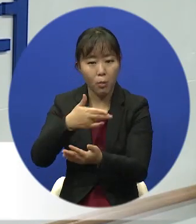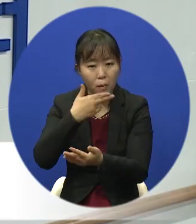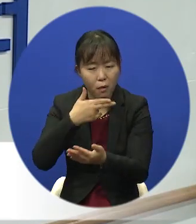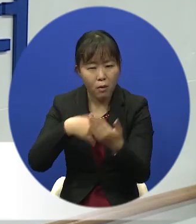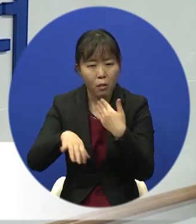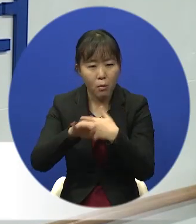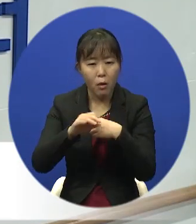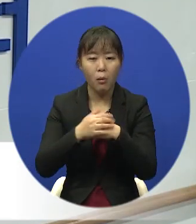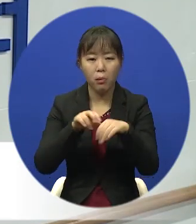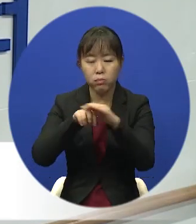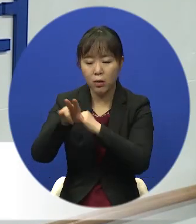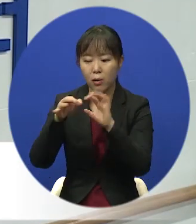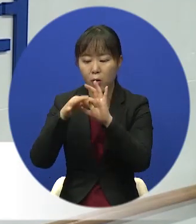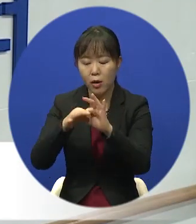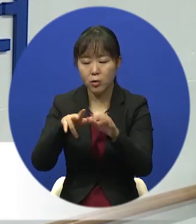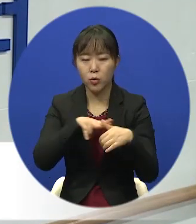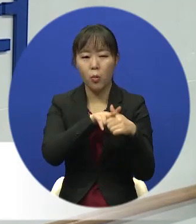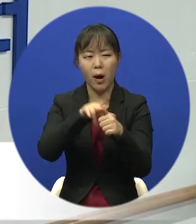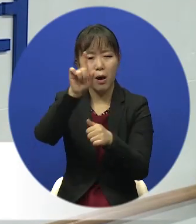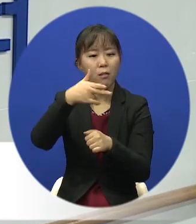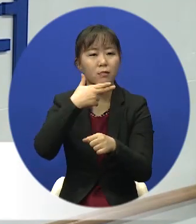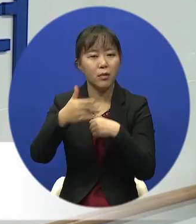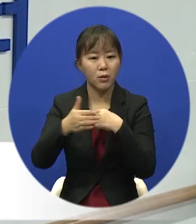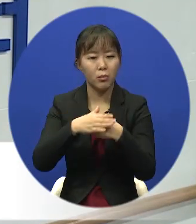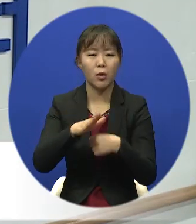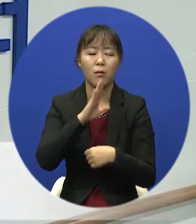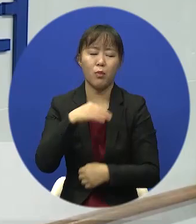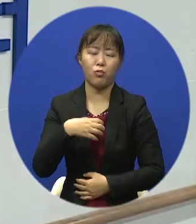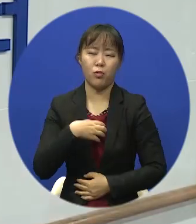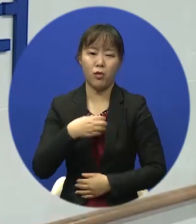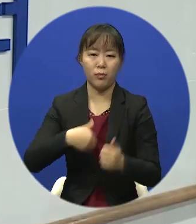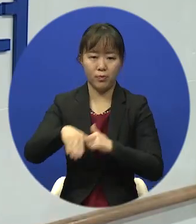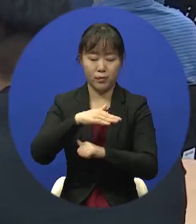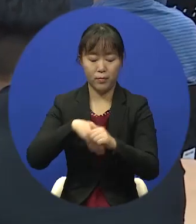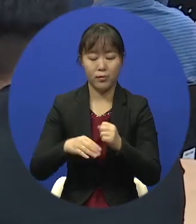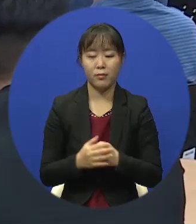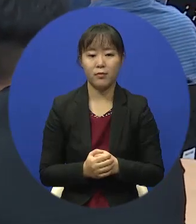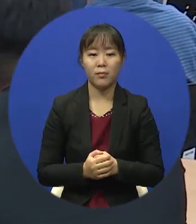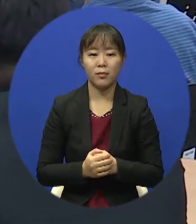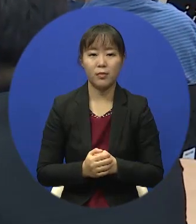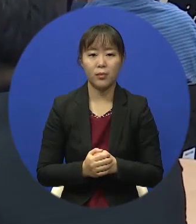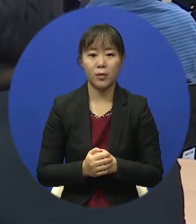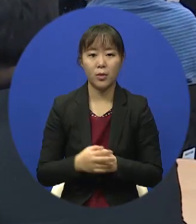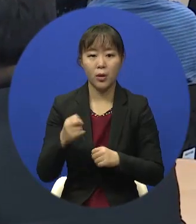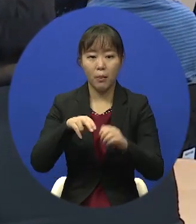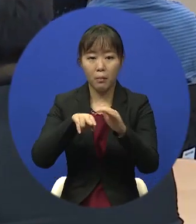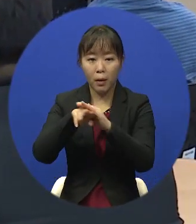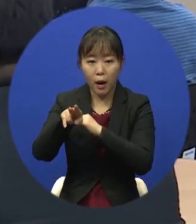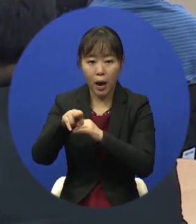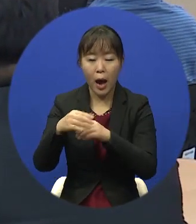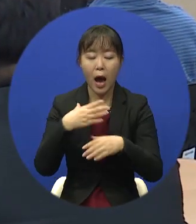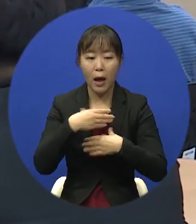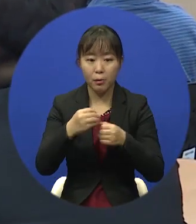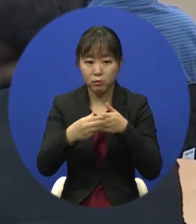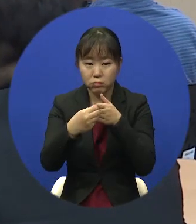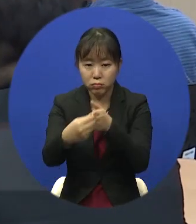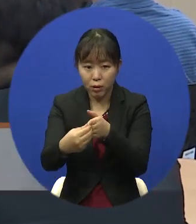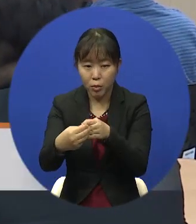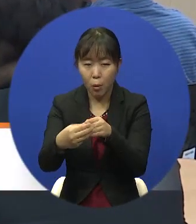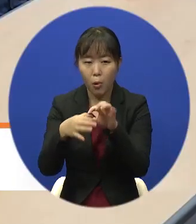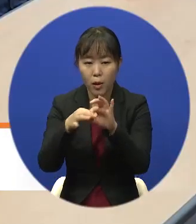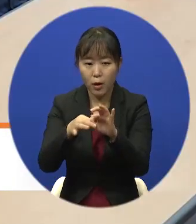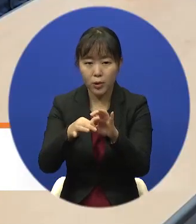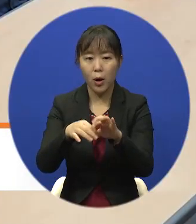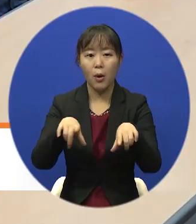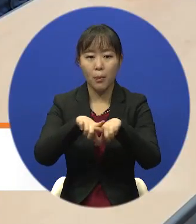피난하는 방법에 대한 정보가 전혀 없기 때문에 굉장히 위험에 처하게 됩니다. 더불어 피난 촉지 안내도의 활성화를 위해